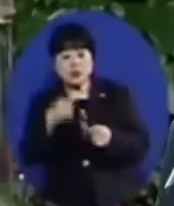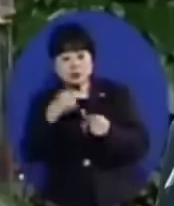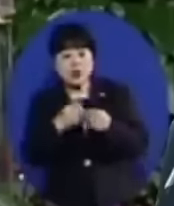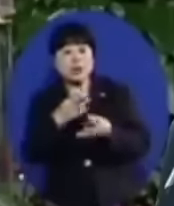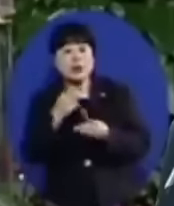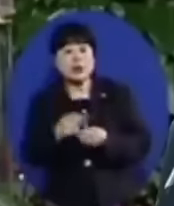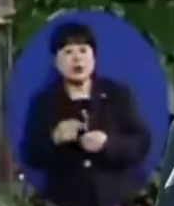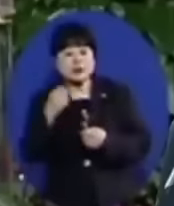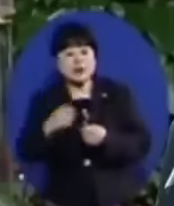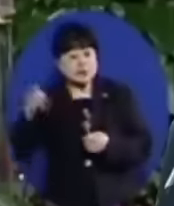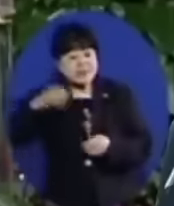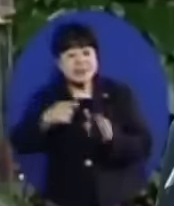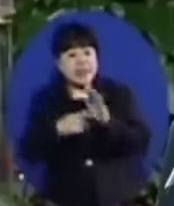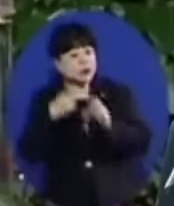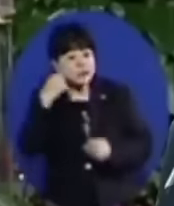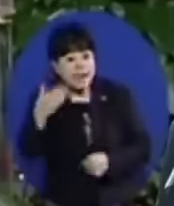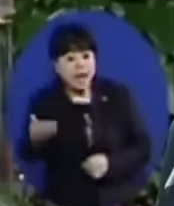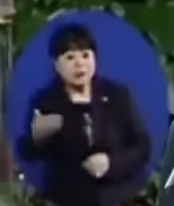바라봅니까? 이렇게 물었습니다.